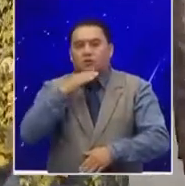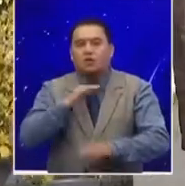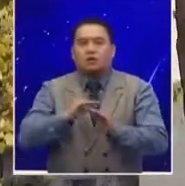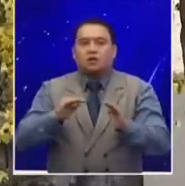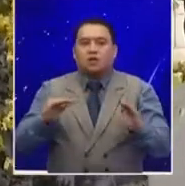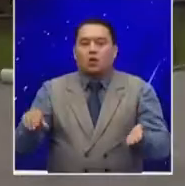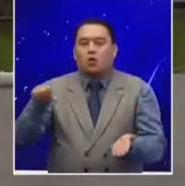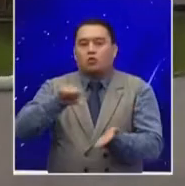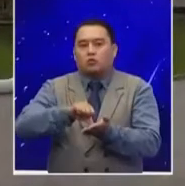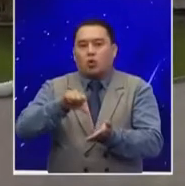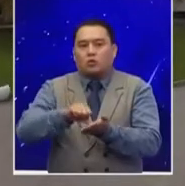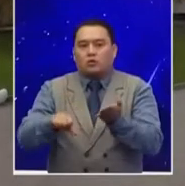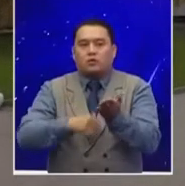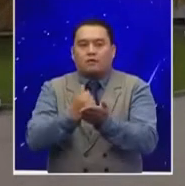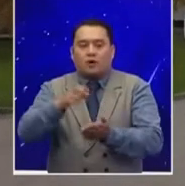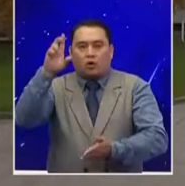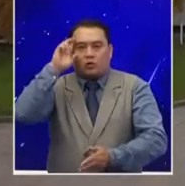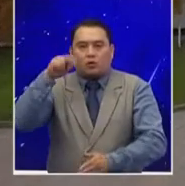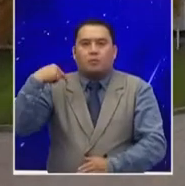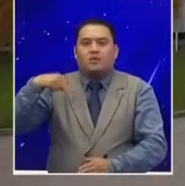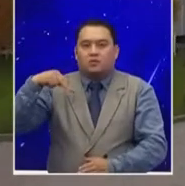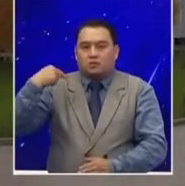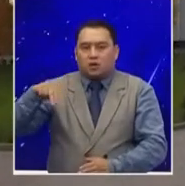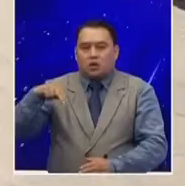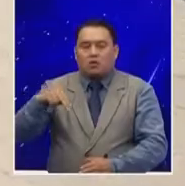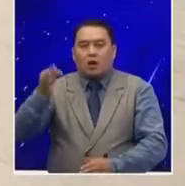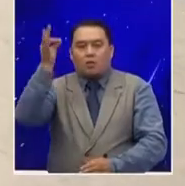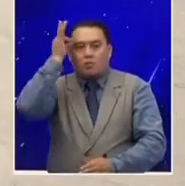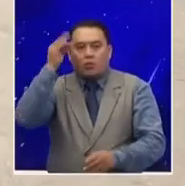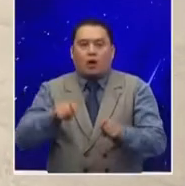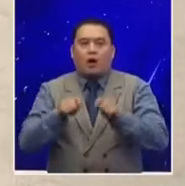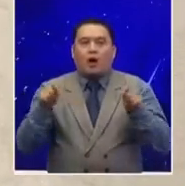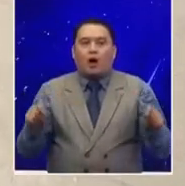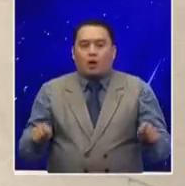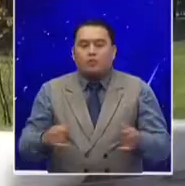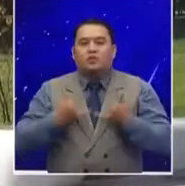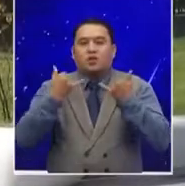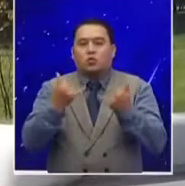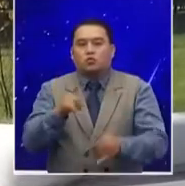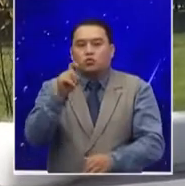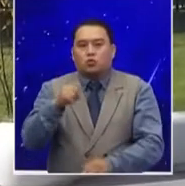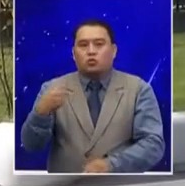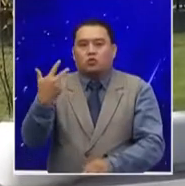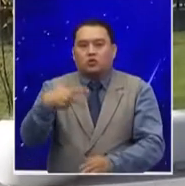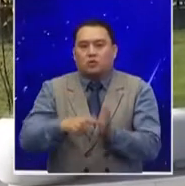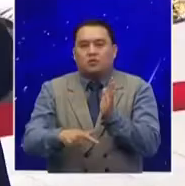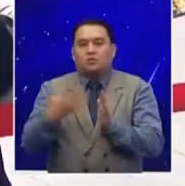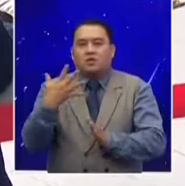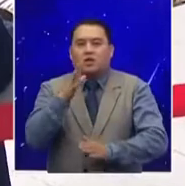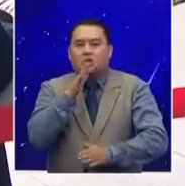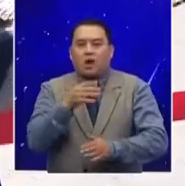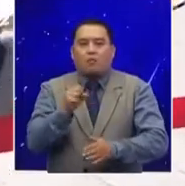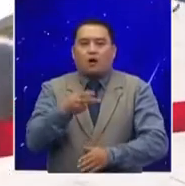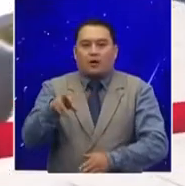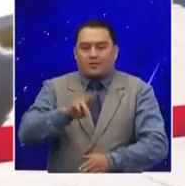мероприятии принял участие глава государства Касым-Жомарт Токаев. Напомним, открытие мемориала приурочено к 175-летию Абая